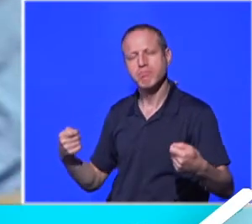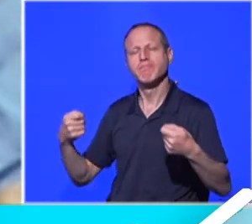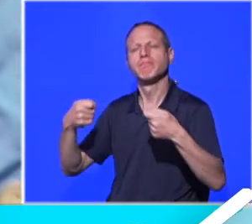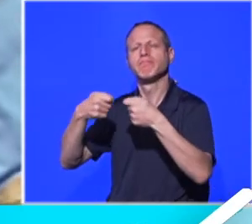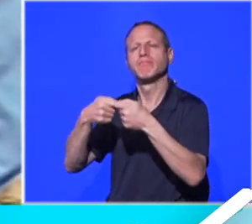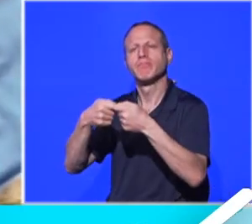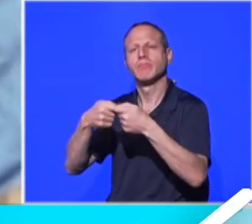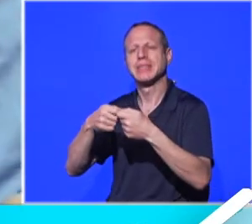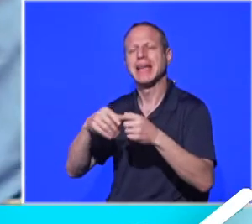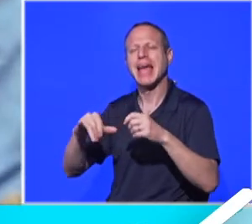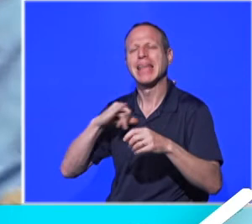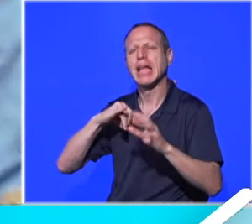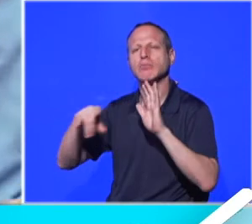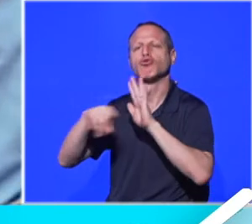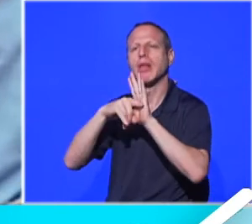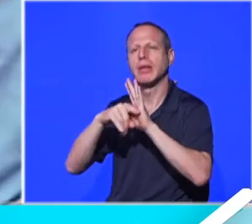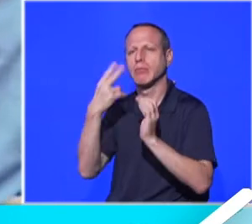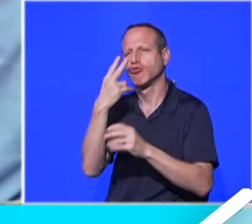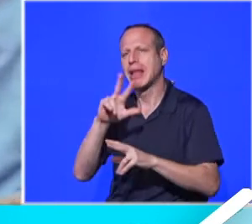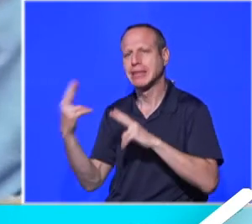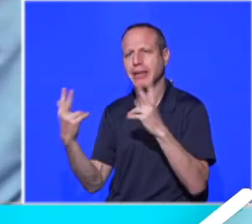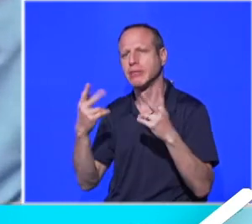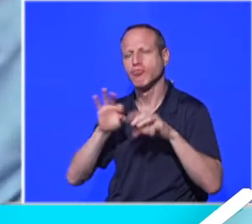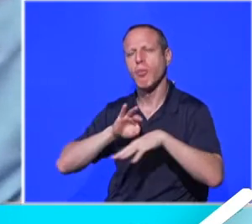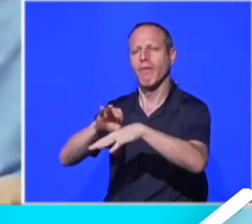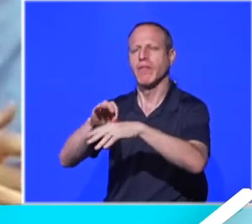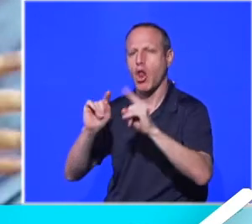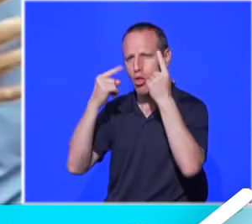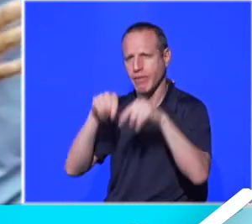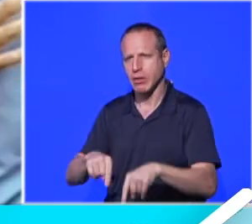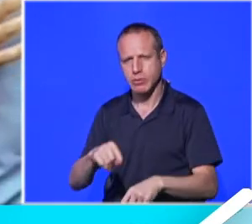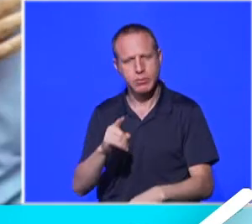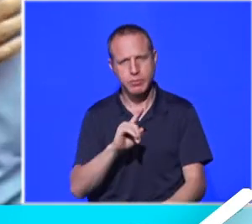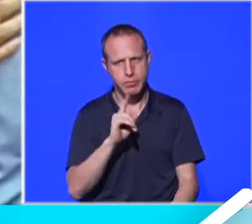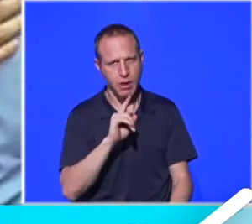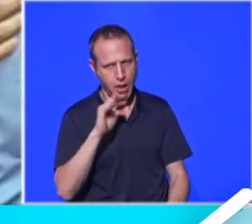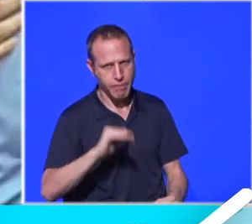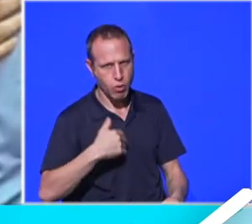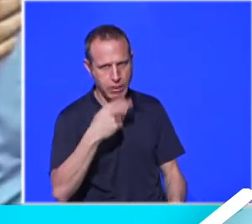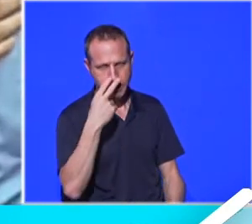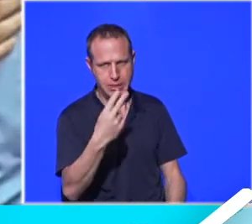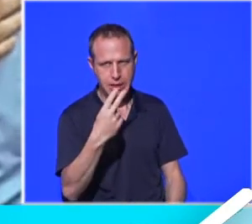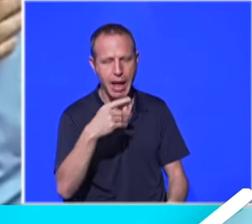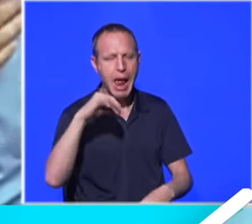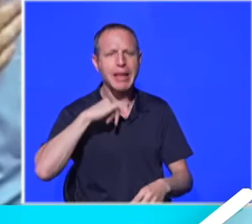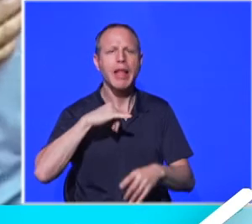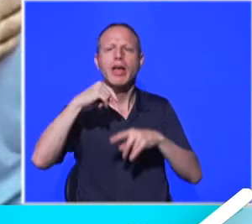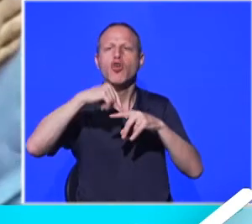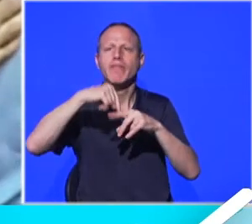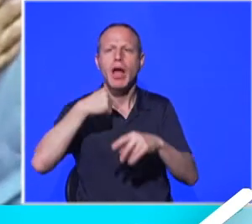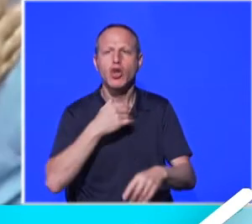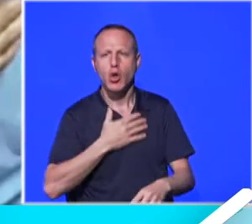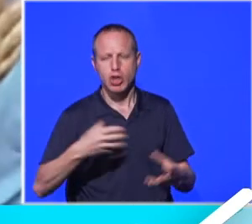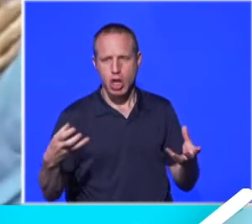אינטרסים שליליים, כנראה משני הצדדים, שמוביל גם כן לתופעה הזאת. לפחות אני מסתכל על העניין החיובי, אני רוצה